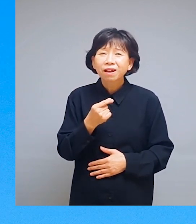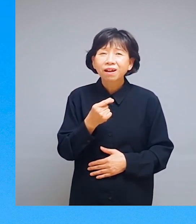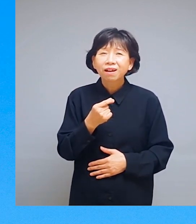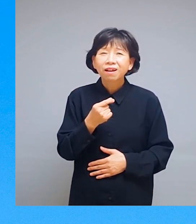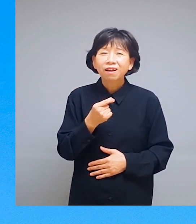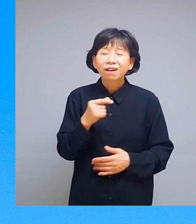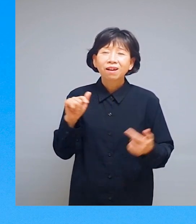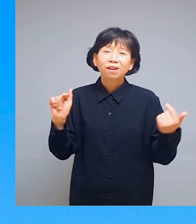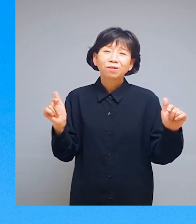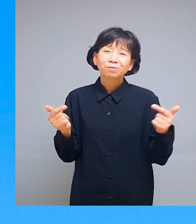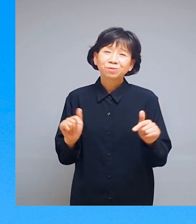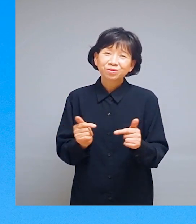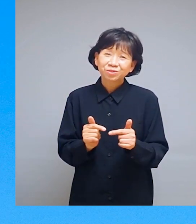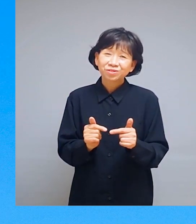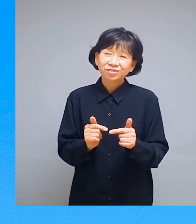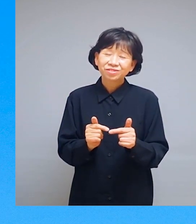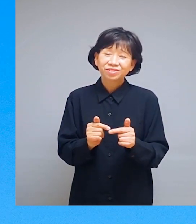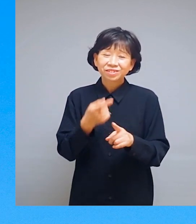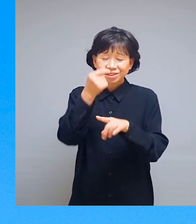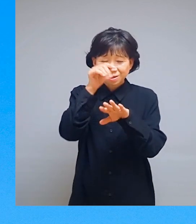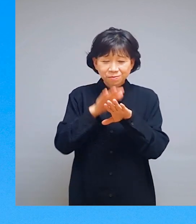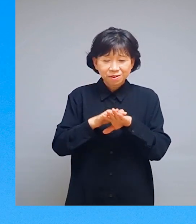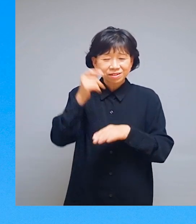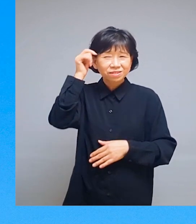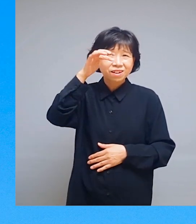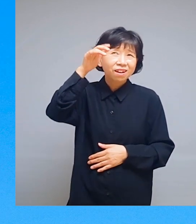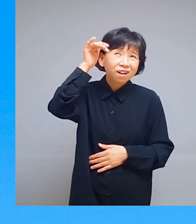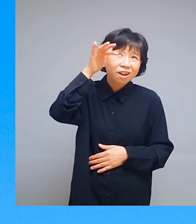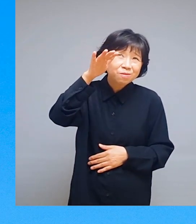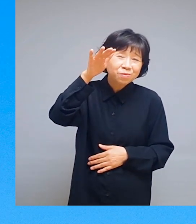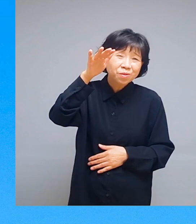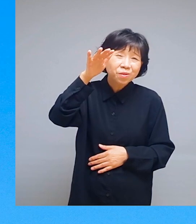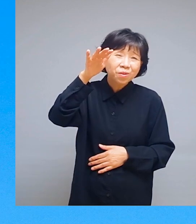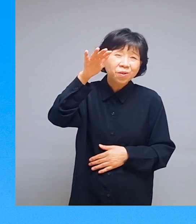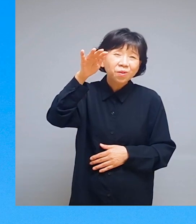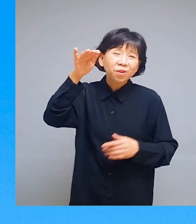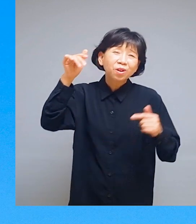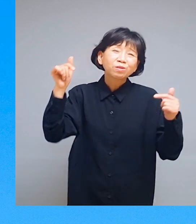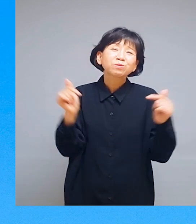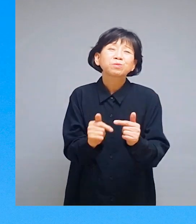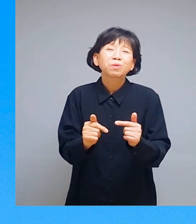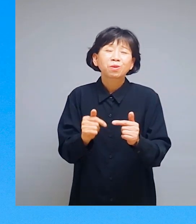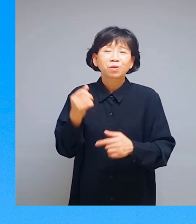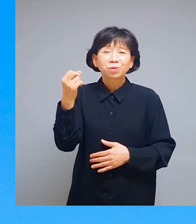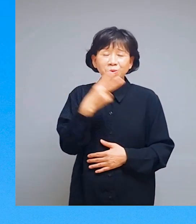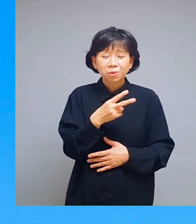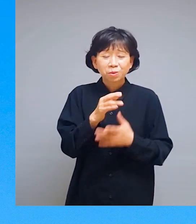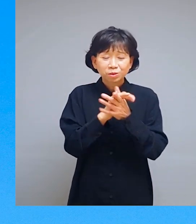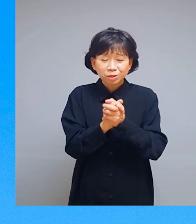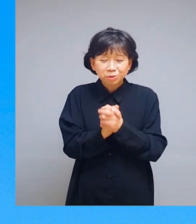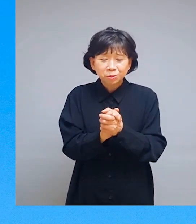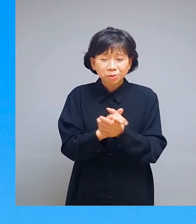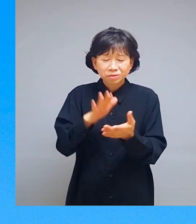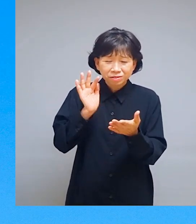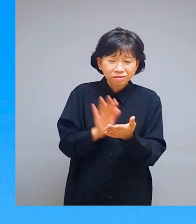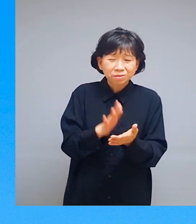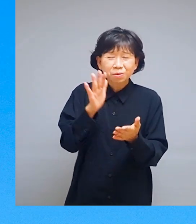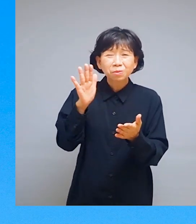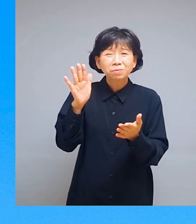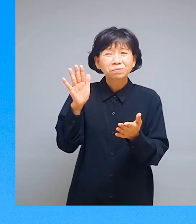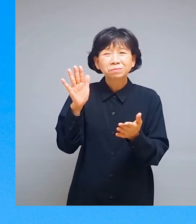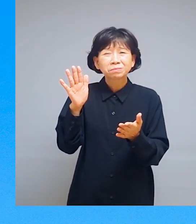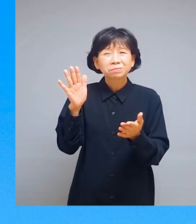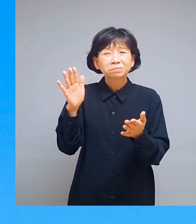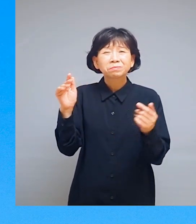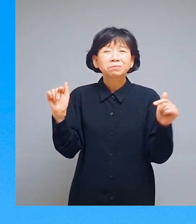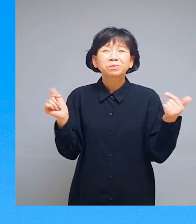아니면 예배를 사모하는 마음이 조금 덜 하시거나 기도에 대한 뜨거움이 좀 없으시거나